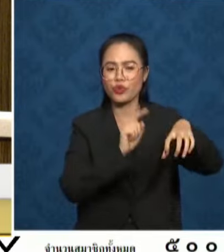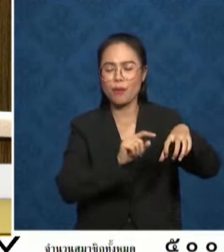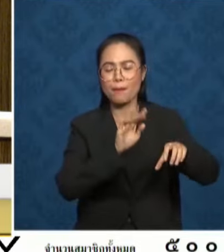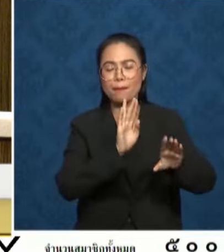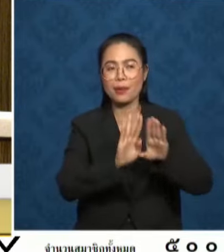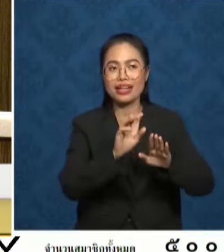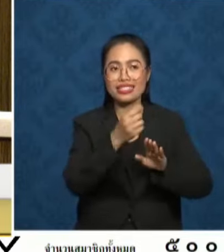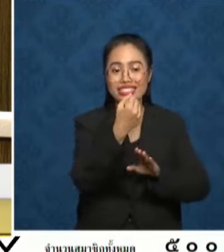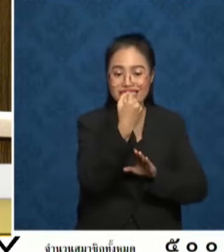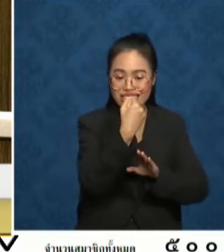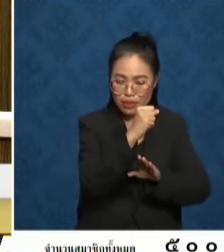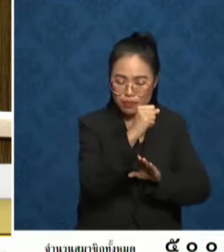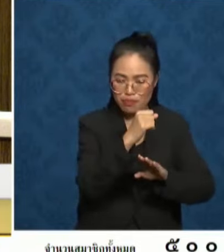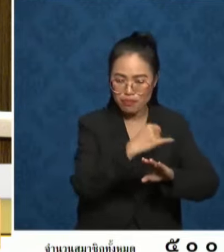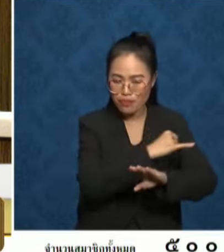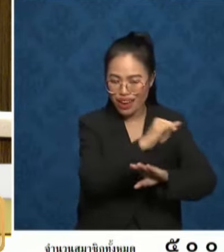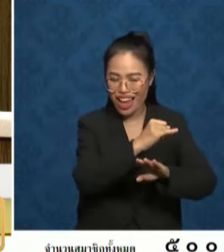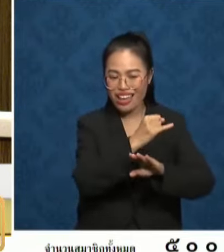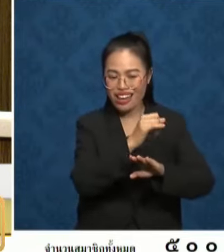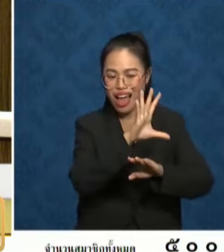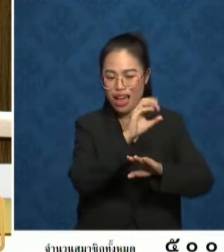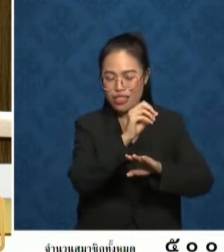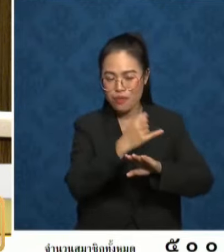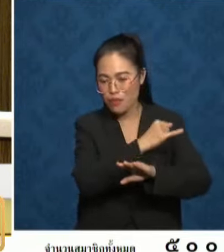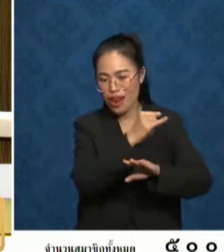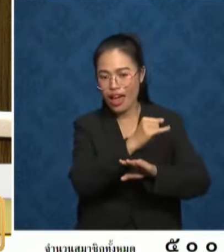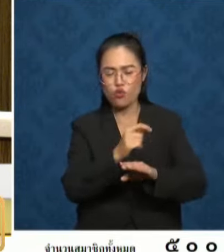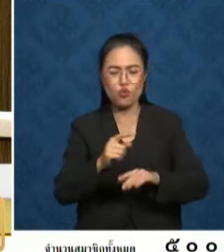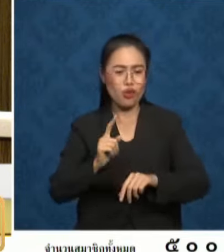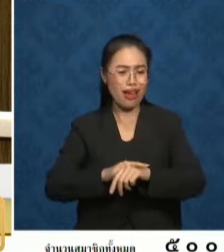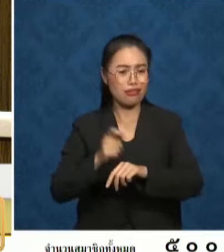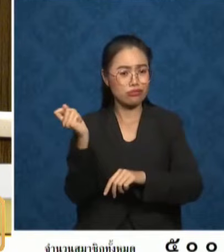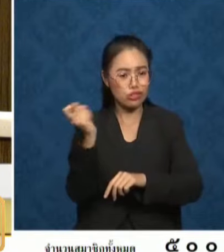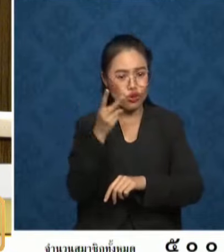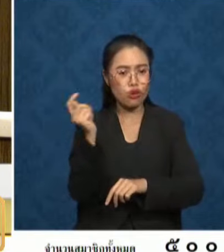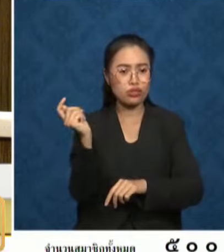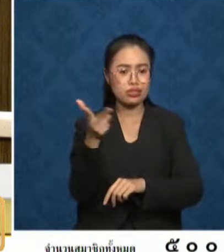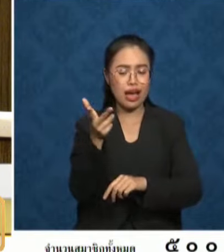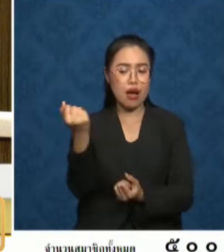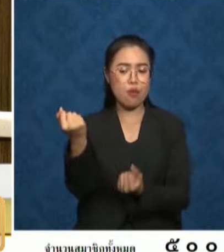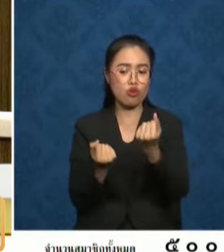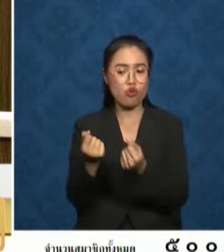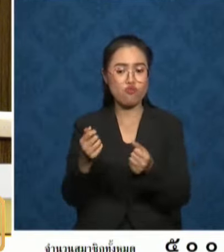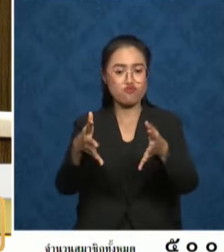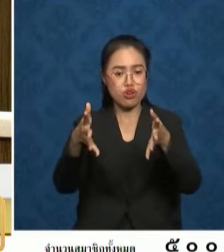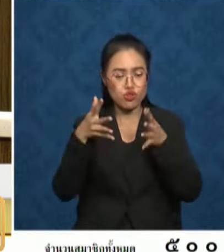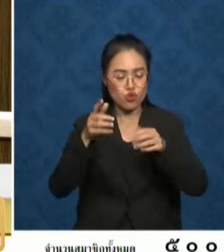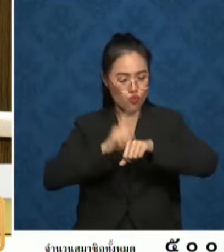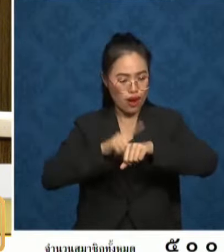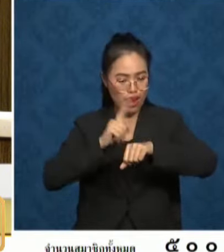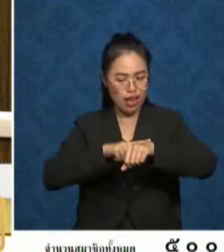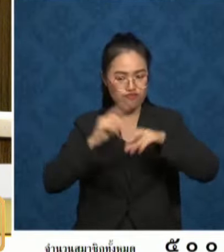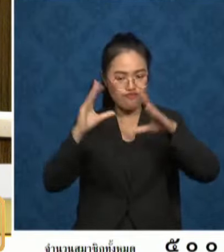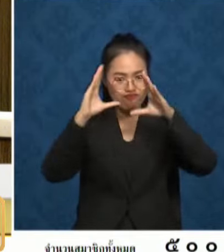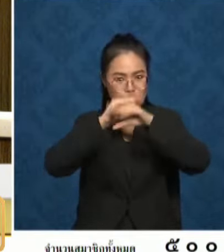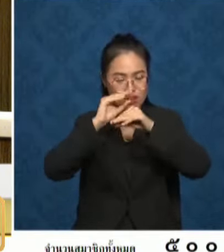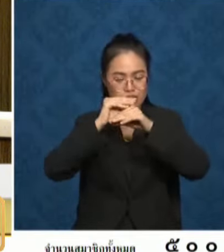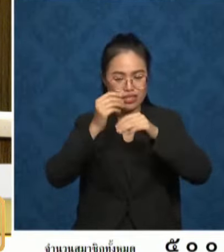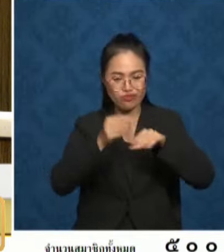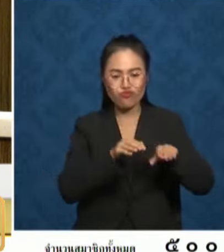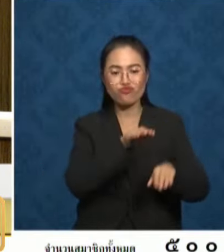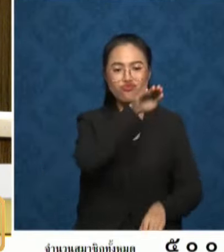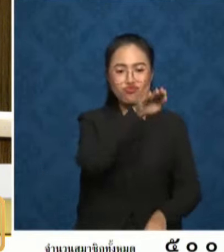รอบๆกรุงเทพนครเนี่ยกลางคืนเนี่ย 2:00 3จะรถบรทุกเนี่ยหลังจากที่พ้นช่วงติดเวลาแล้วเนี่ยเขาจะไปจอดพักกัน